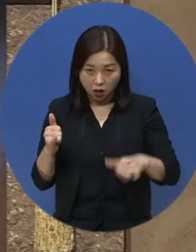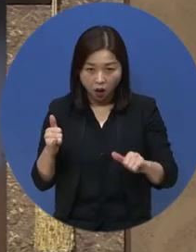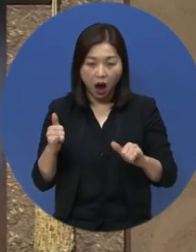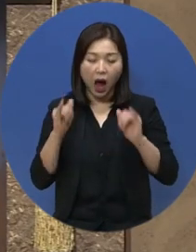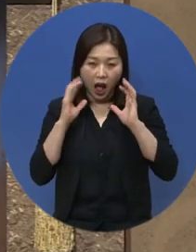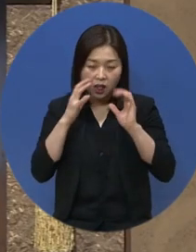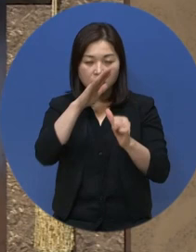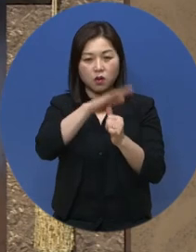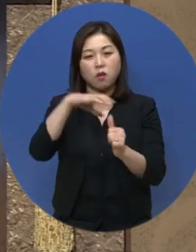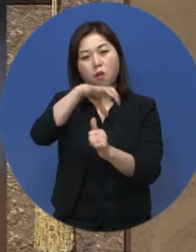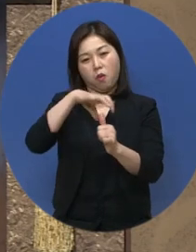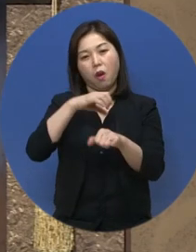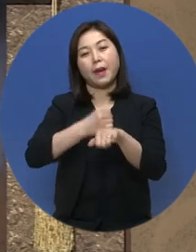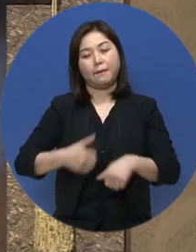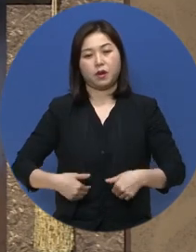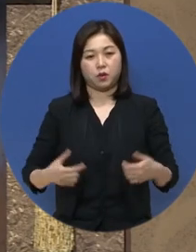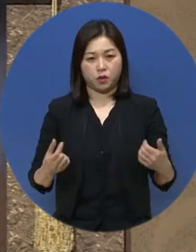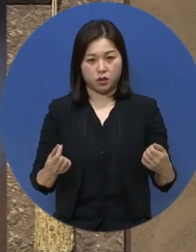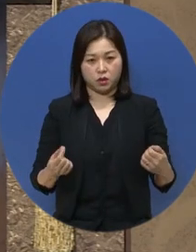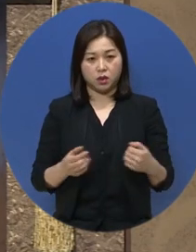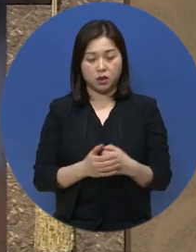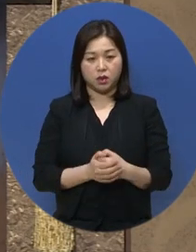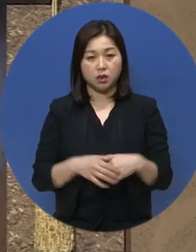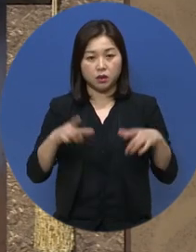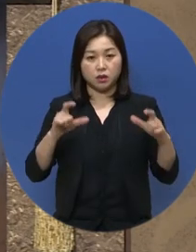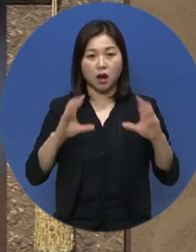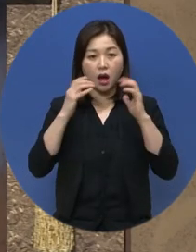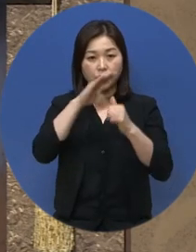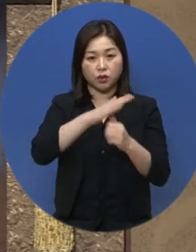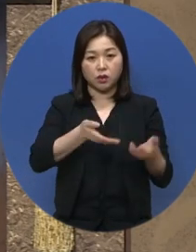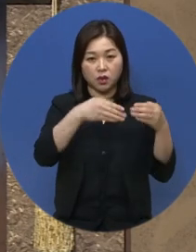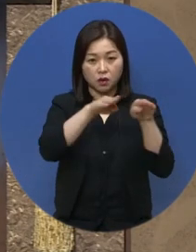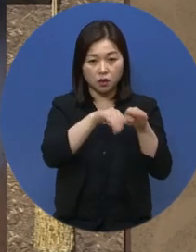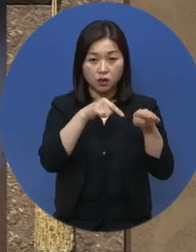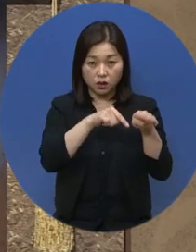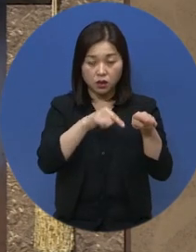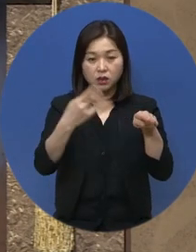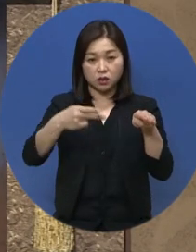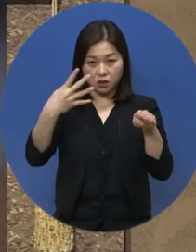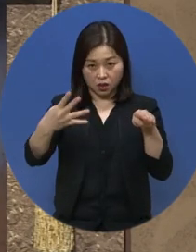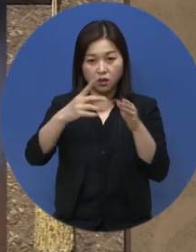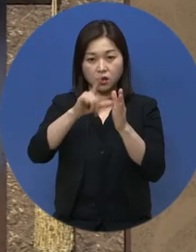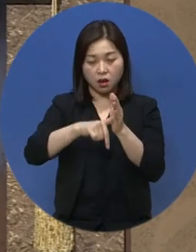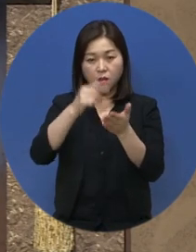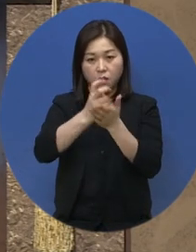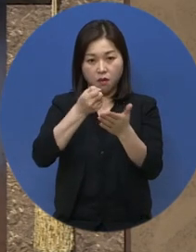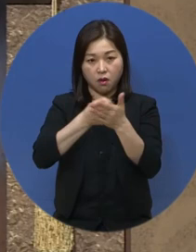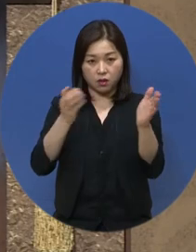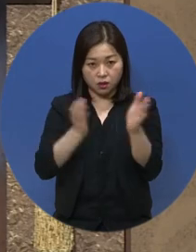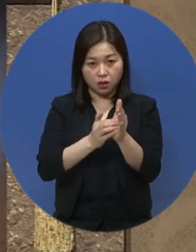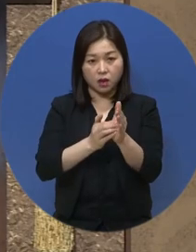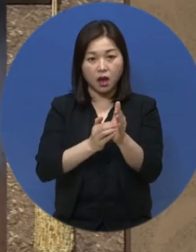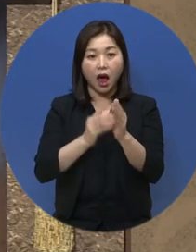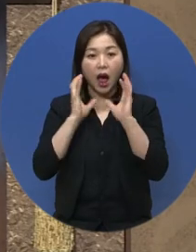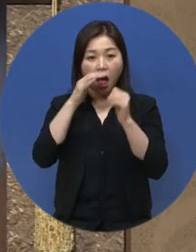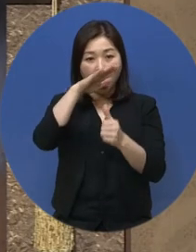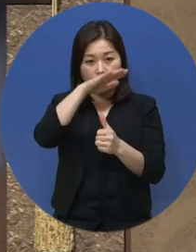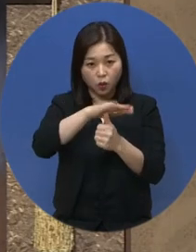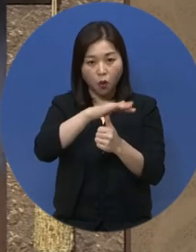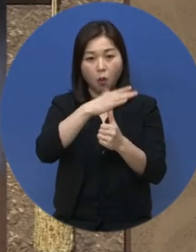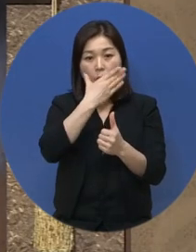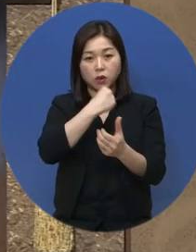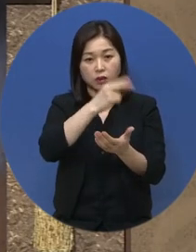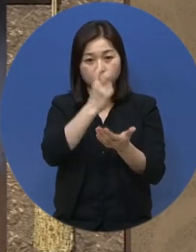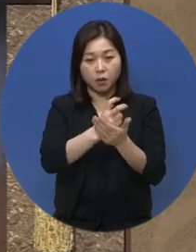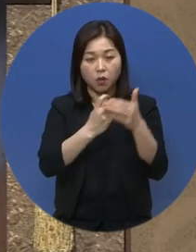네. 지역아동센터는 이미 2004년도에 이제 법제화가 됐고요. 예. 아동복지법 제52조 1항 8호에 의해서